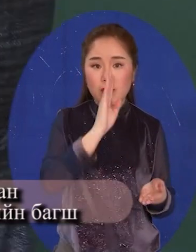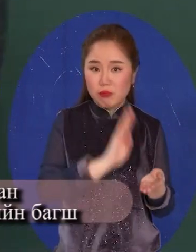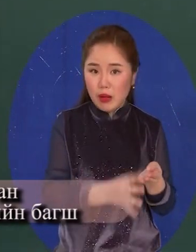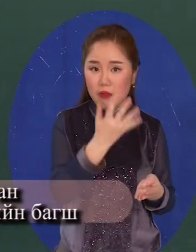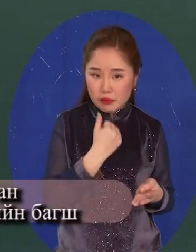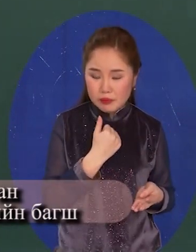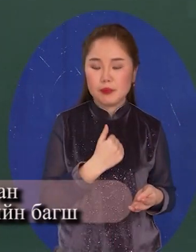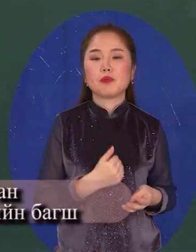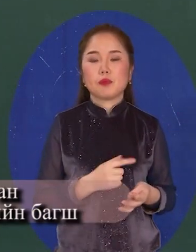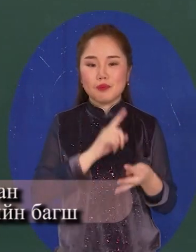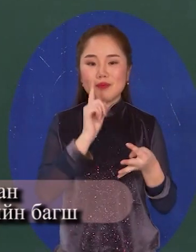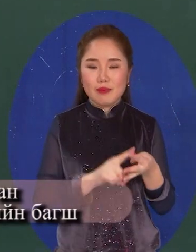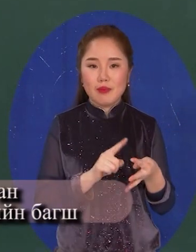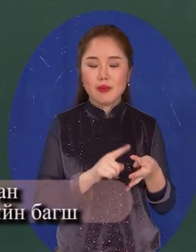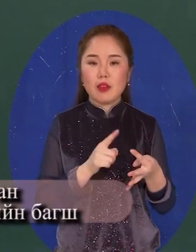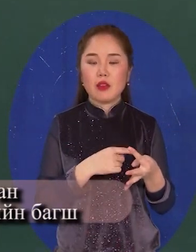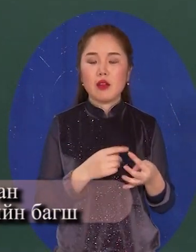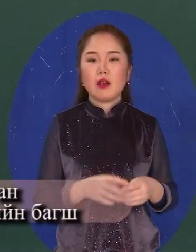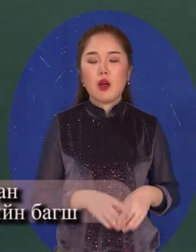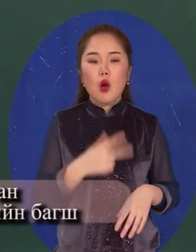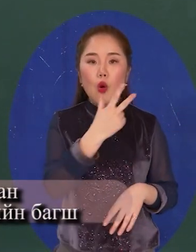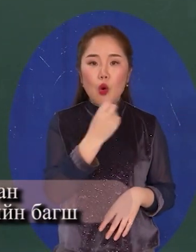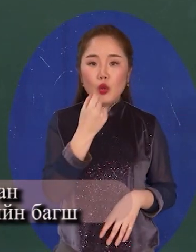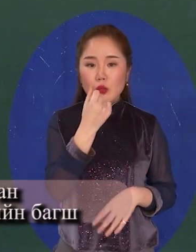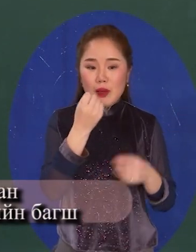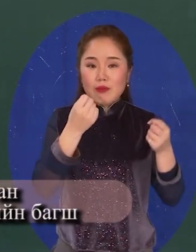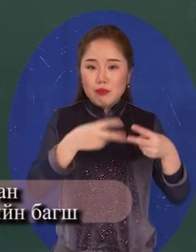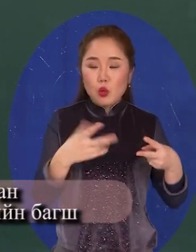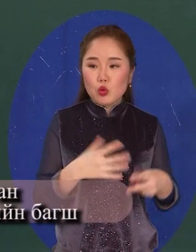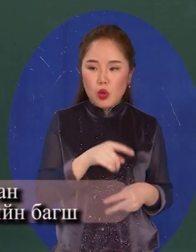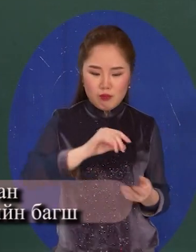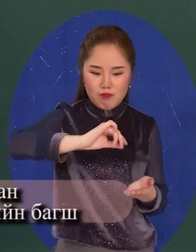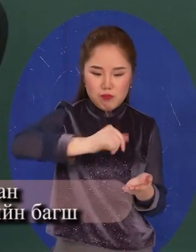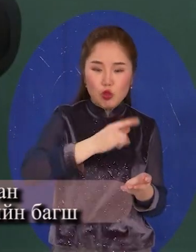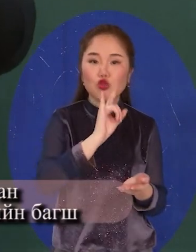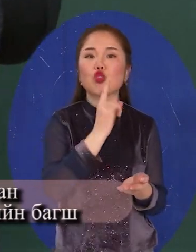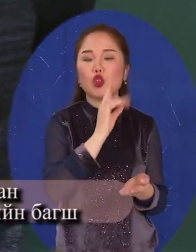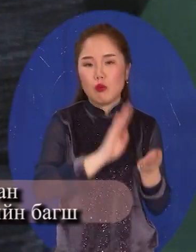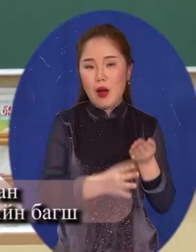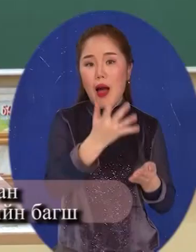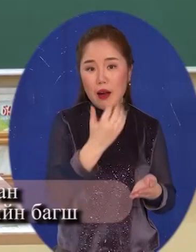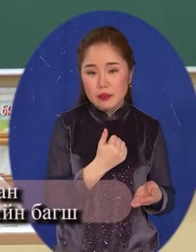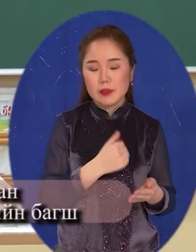және 300 төгірік тұратын сырылдауы ойыншығын алыпты.